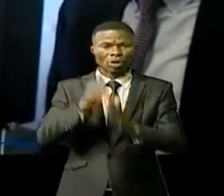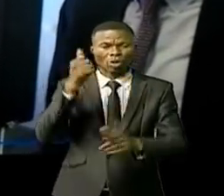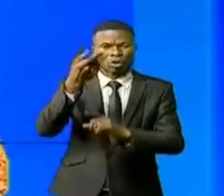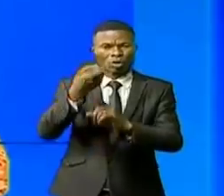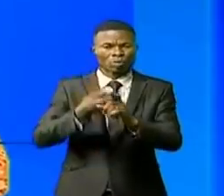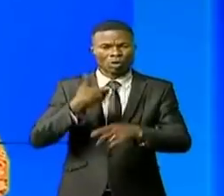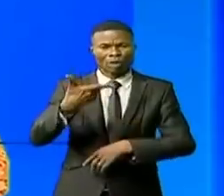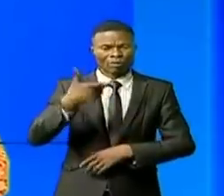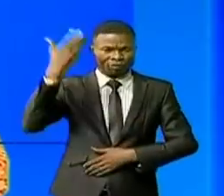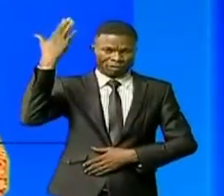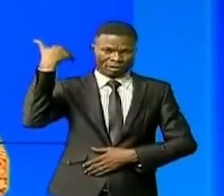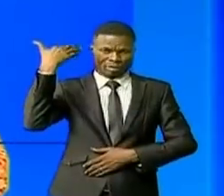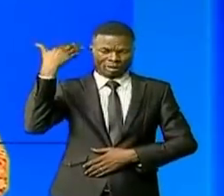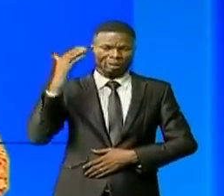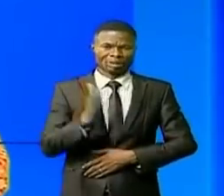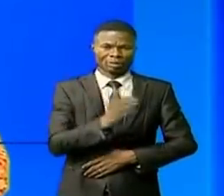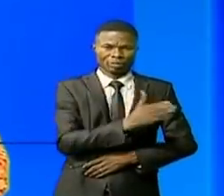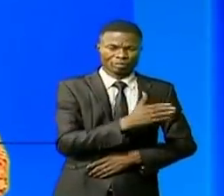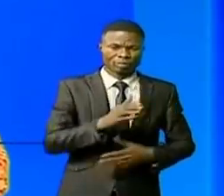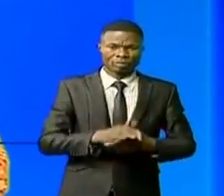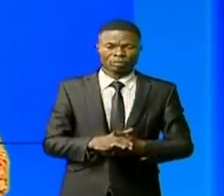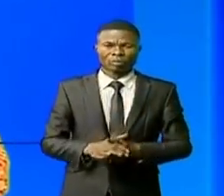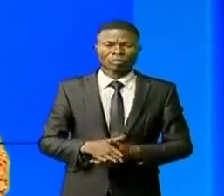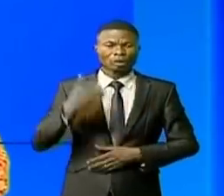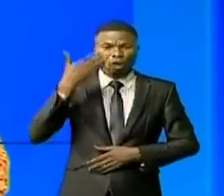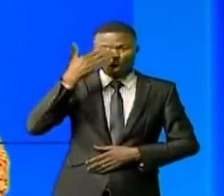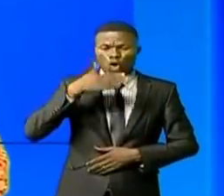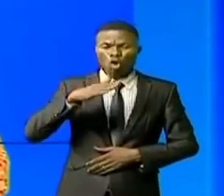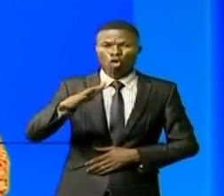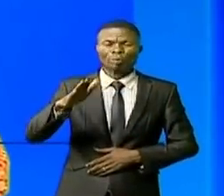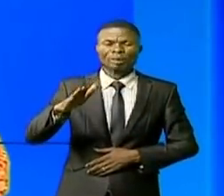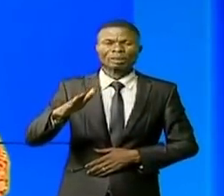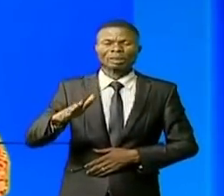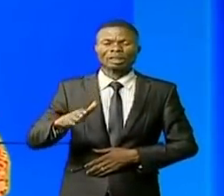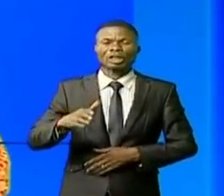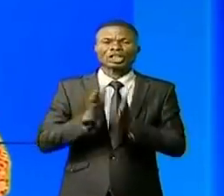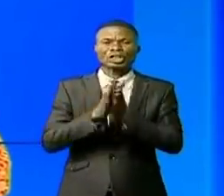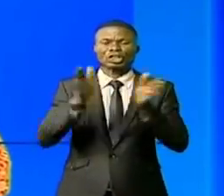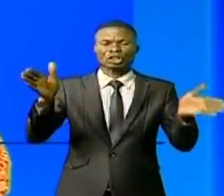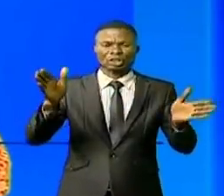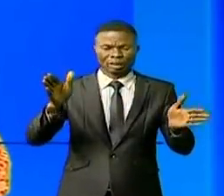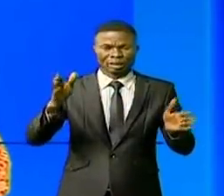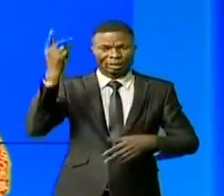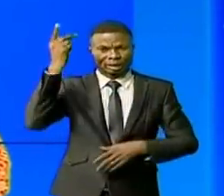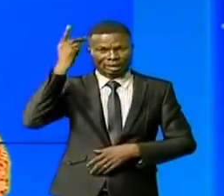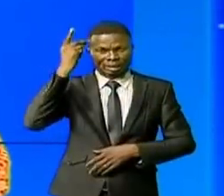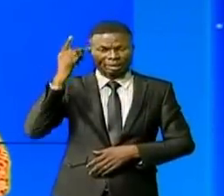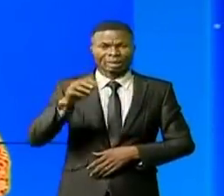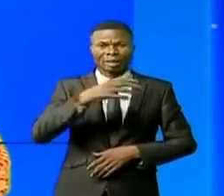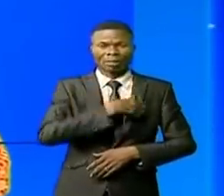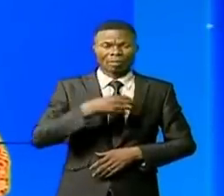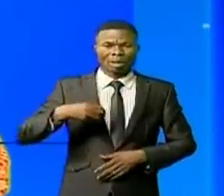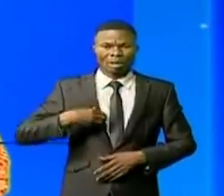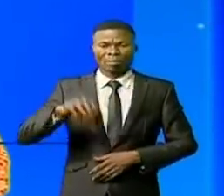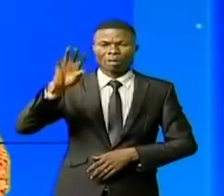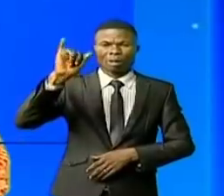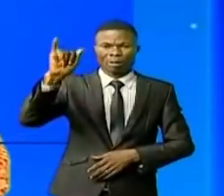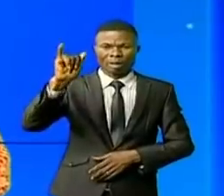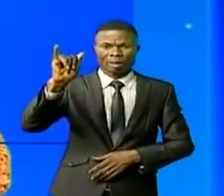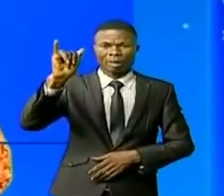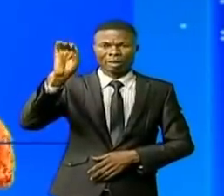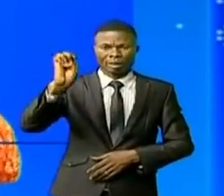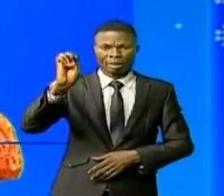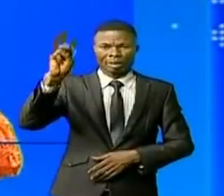dernier. Le pavillon 16 de l'hôpital général de référence de Kinshasa ex